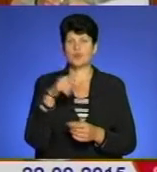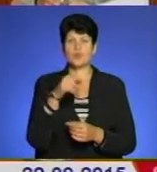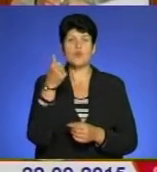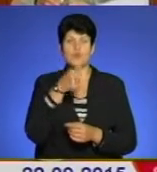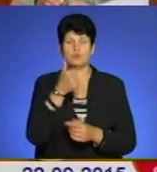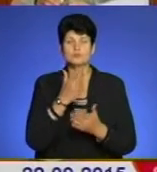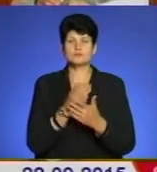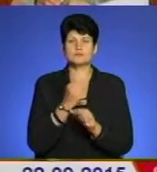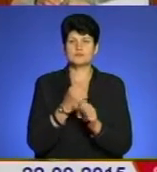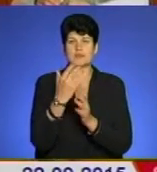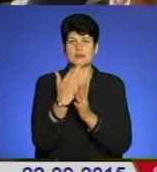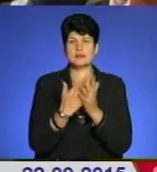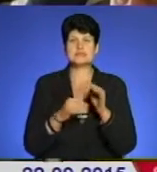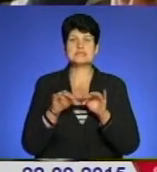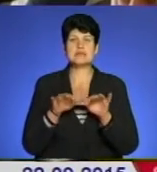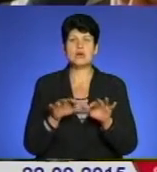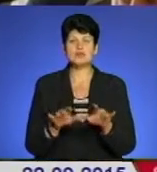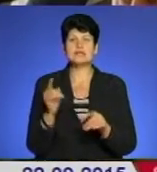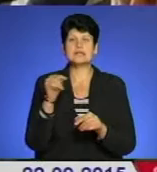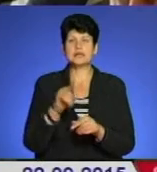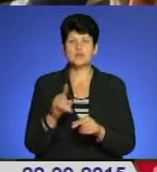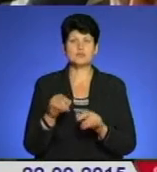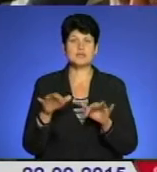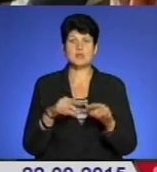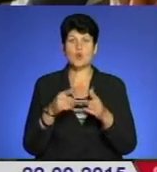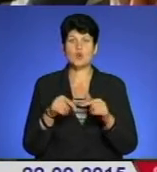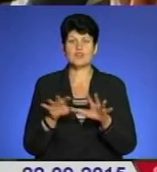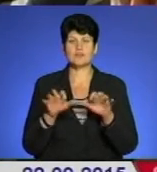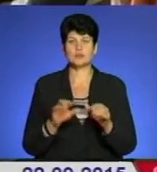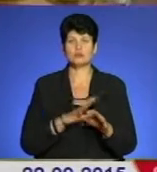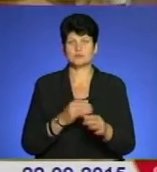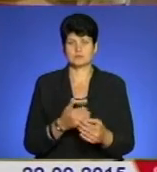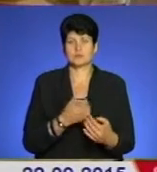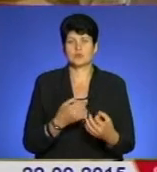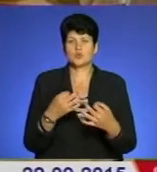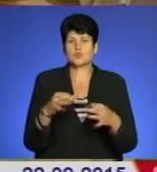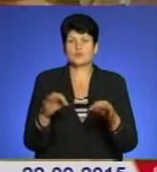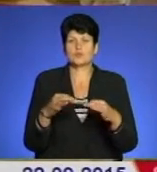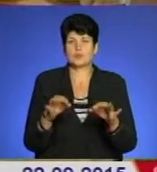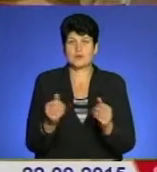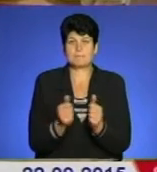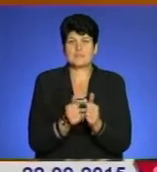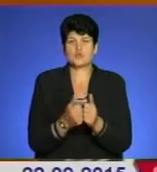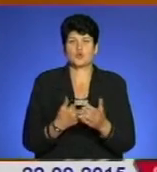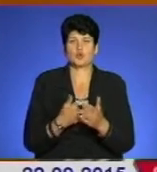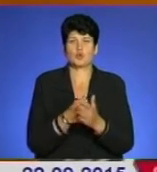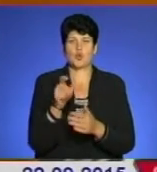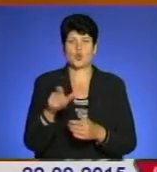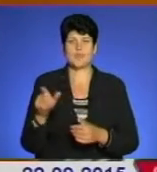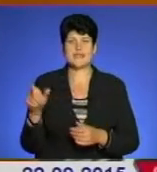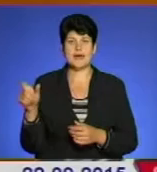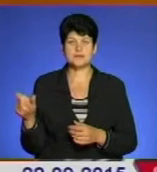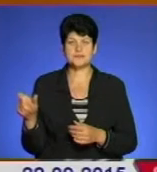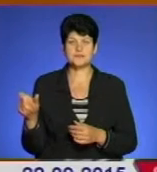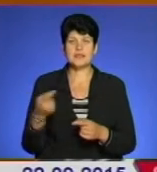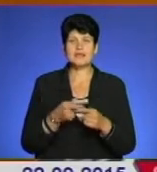ряд заходів, спрямованих на те, щоб діяльність органів влади стала доступнішою та ближчою до громадян. Ініціатива скерована